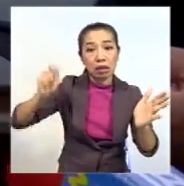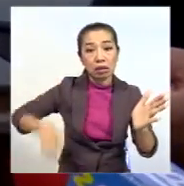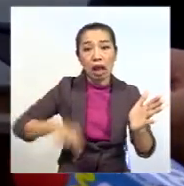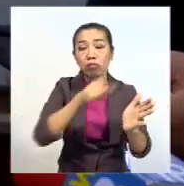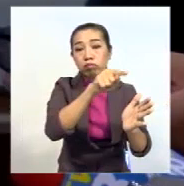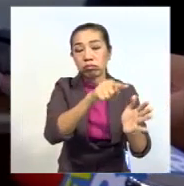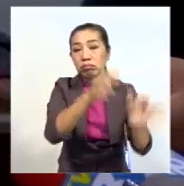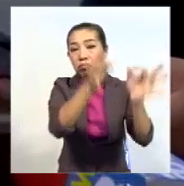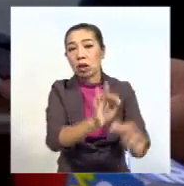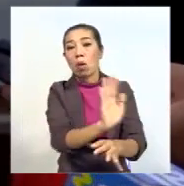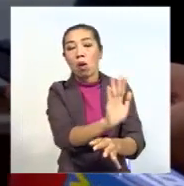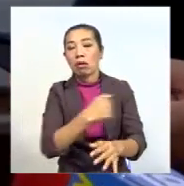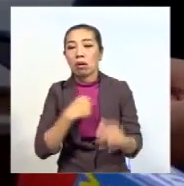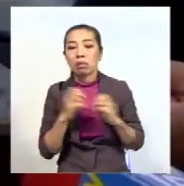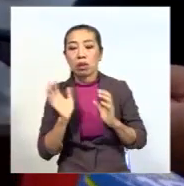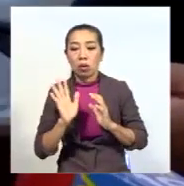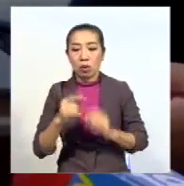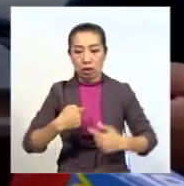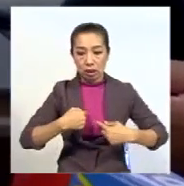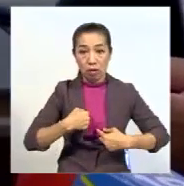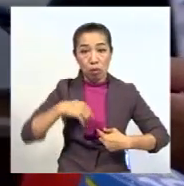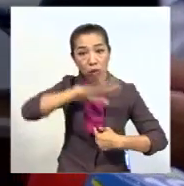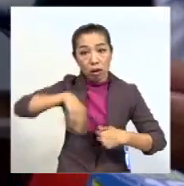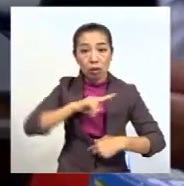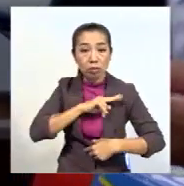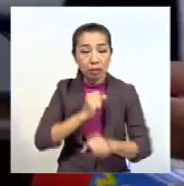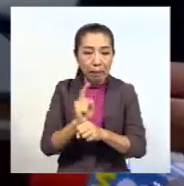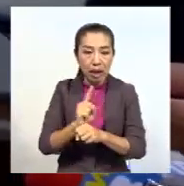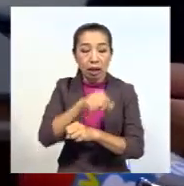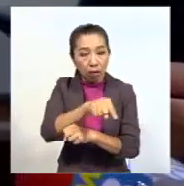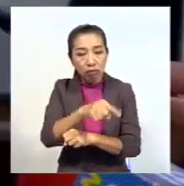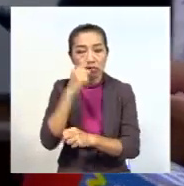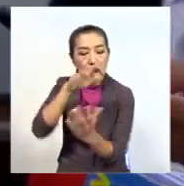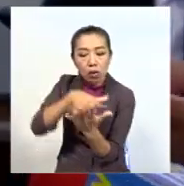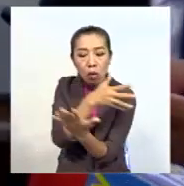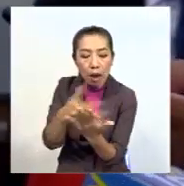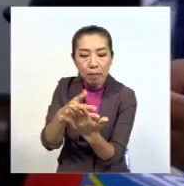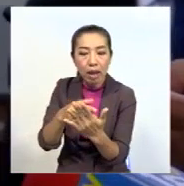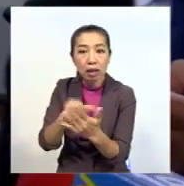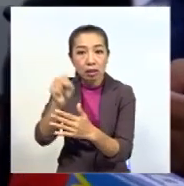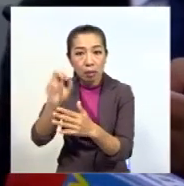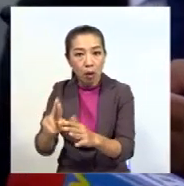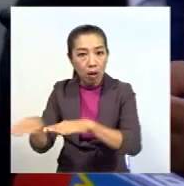งจะไม่ไปยุ่งตรงนั้นเรามีหน้าที่อย่างเดียวคือว่าเตรียมการล่วงหน้าในทุกประเด็น